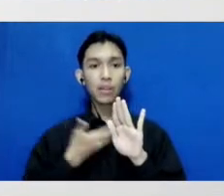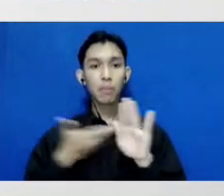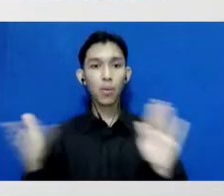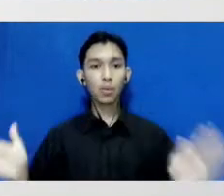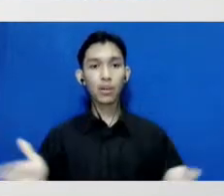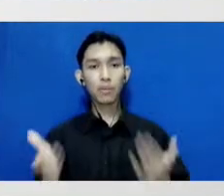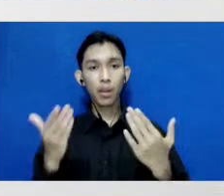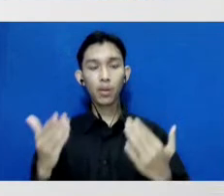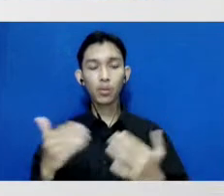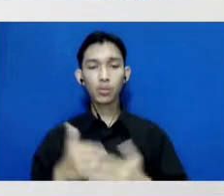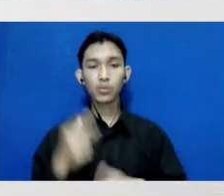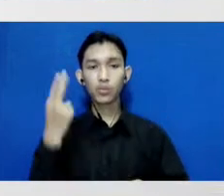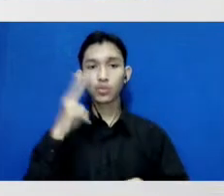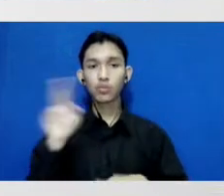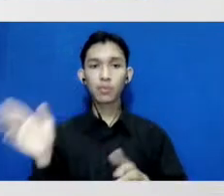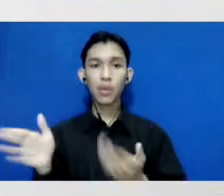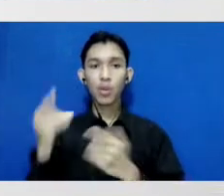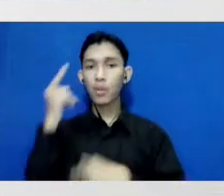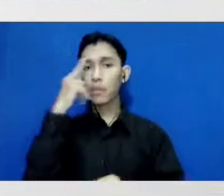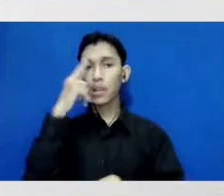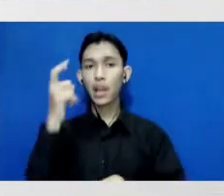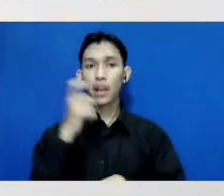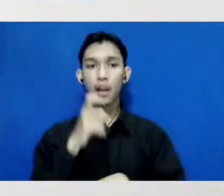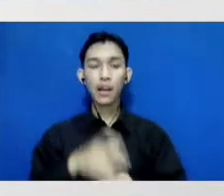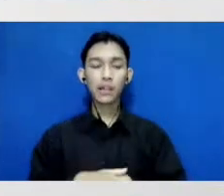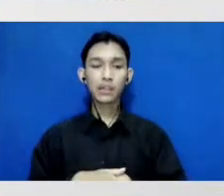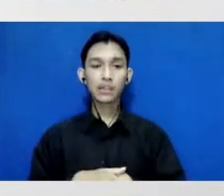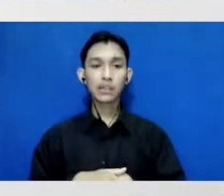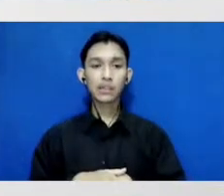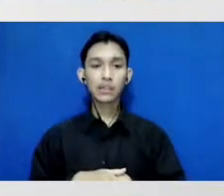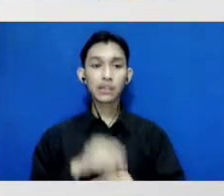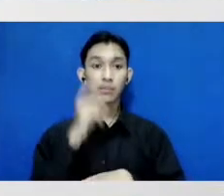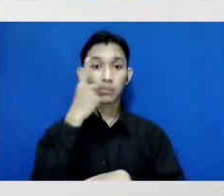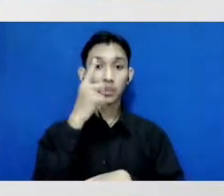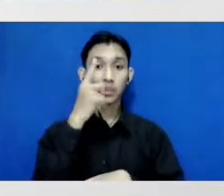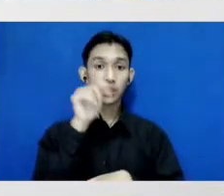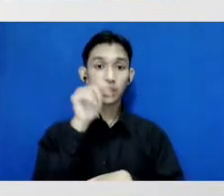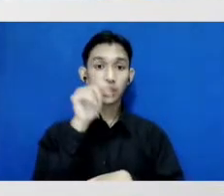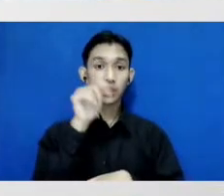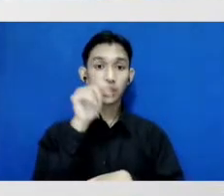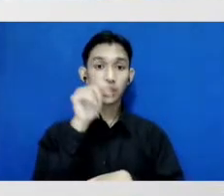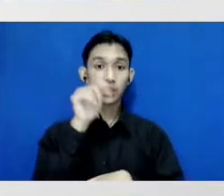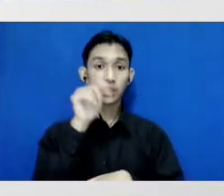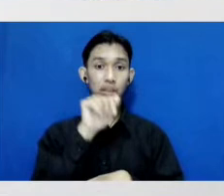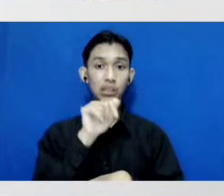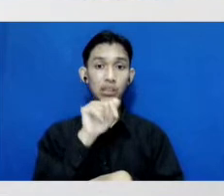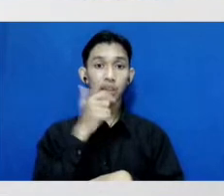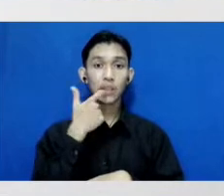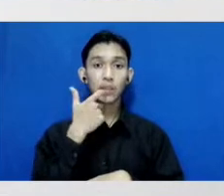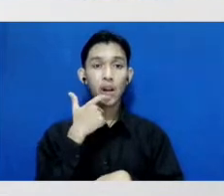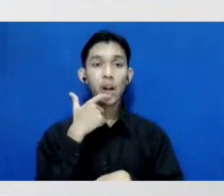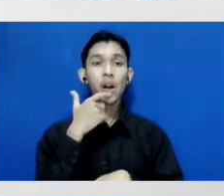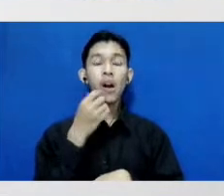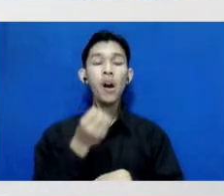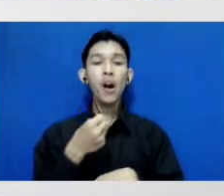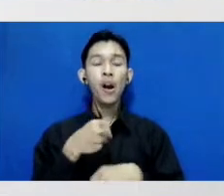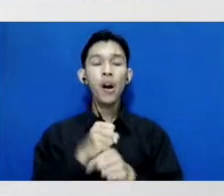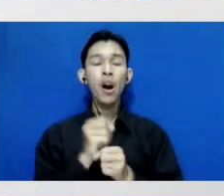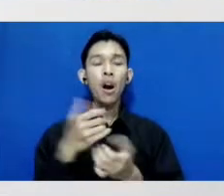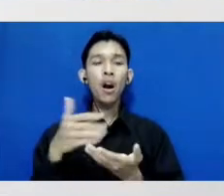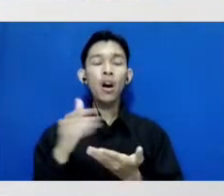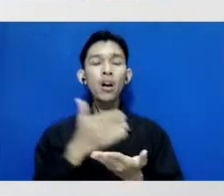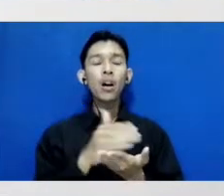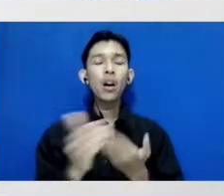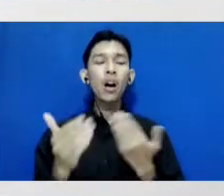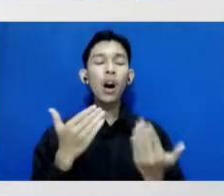sini untuk membangun trust. Dan trust ini kita coba rumuskan dengan membagi aplikasi